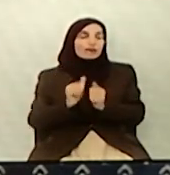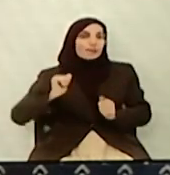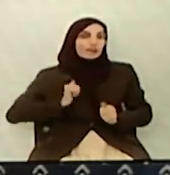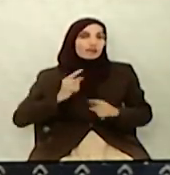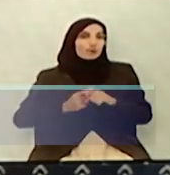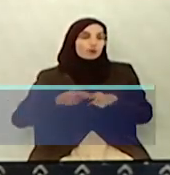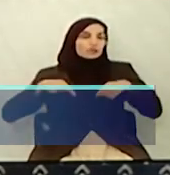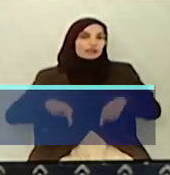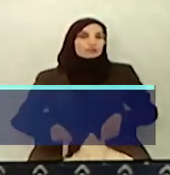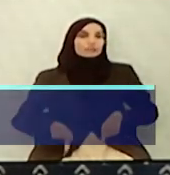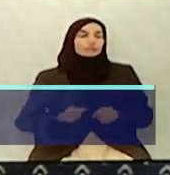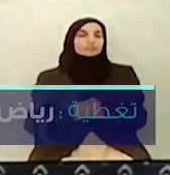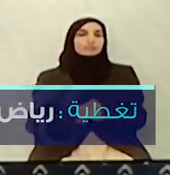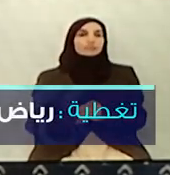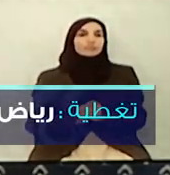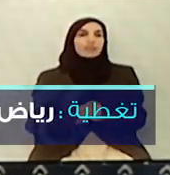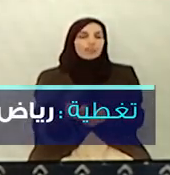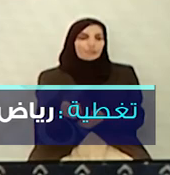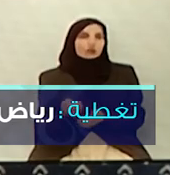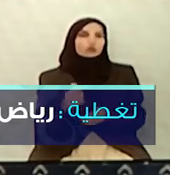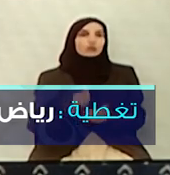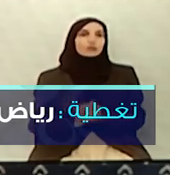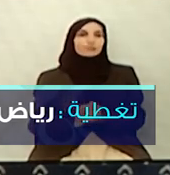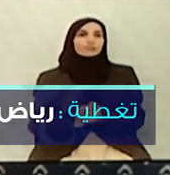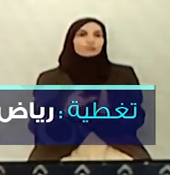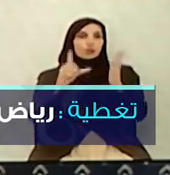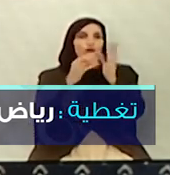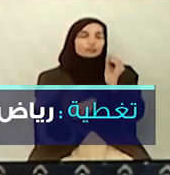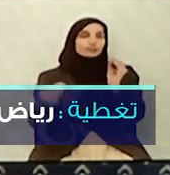في الأيام المقبلة، حيث أدمج نص هذا القانون